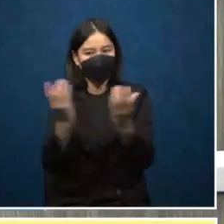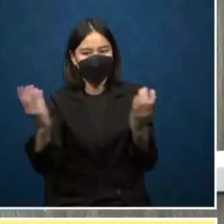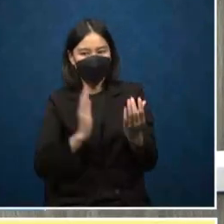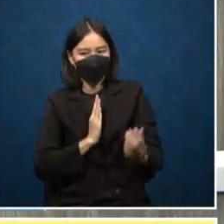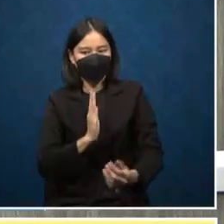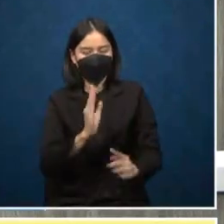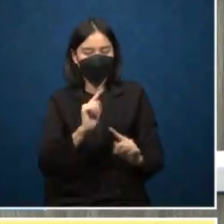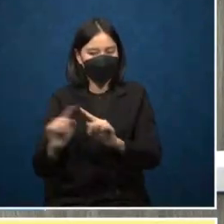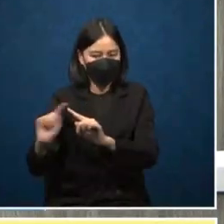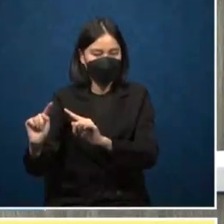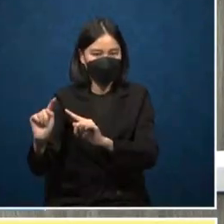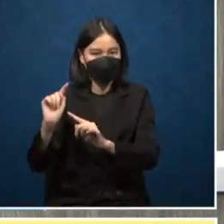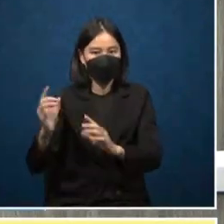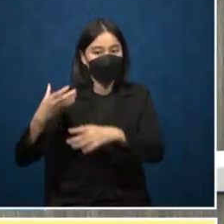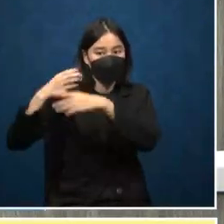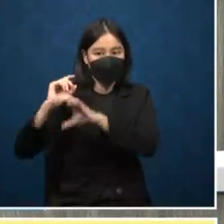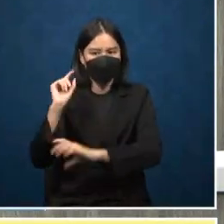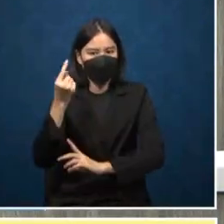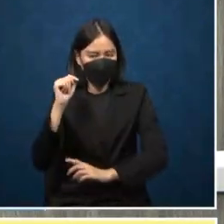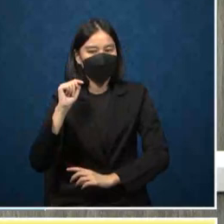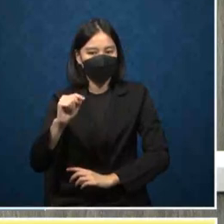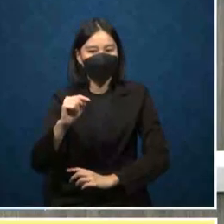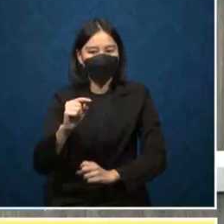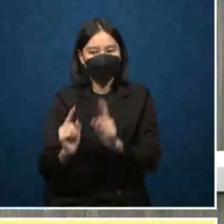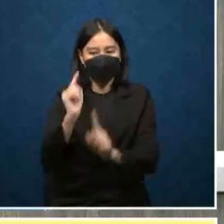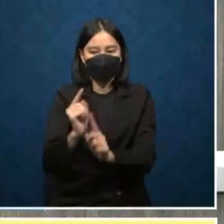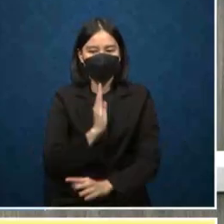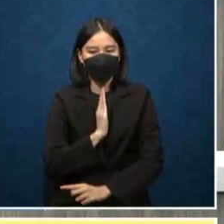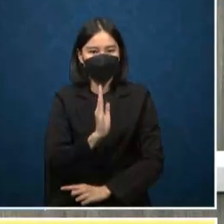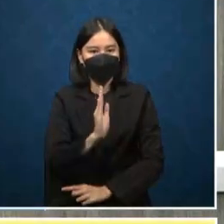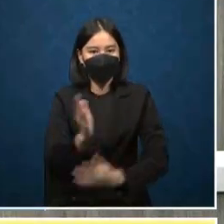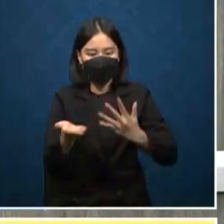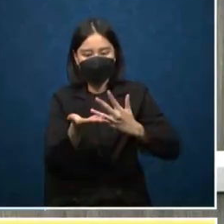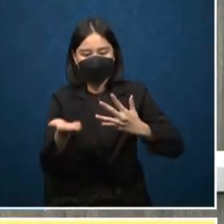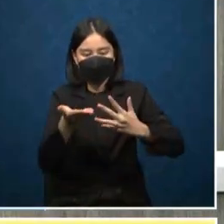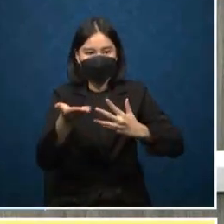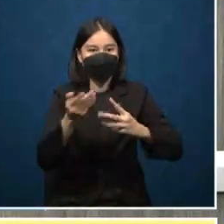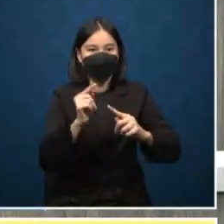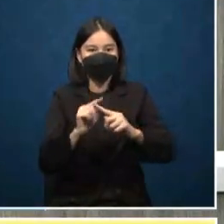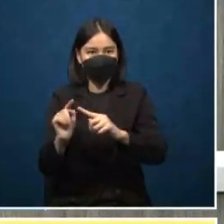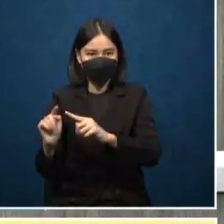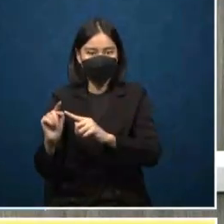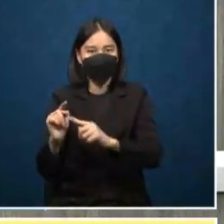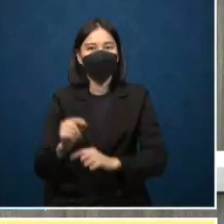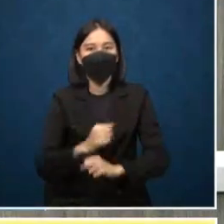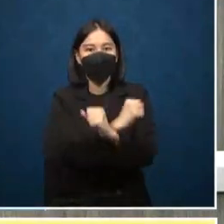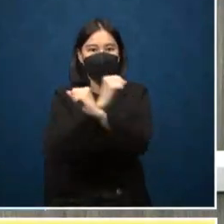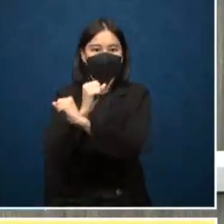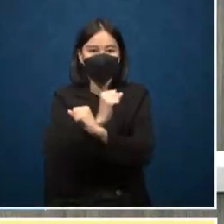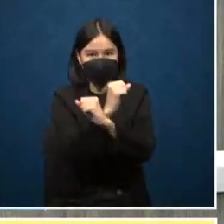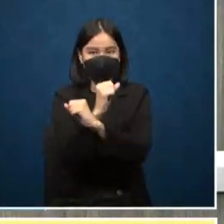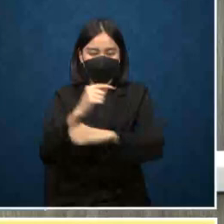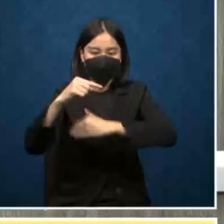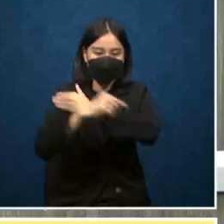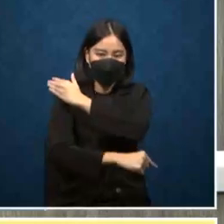ร่งใสให้มีความเที่ยงตรงสามารถวัดระดับธรรมาภิบาลและป้องกันการปราบปราม